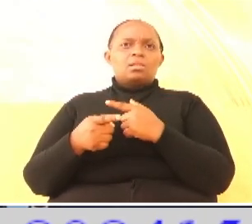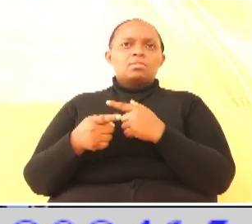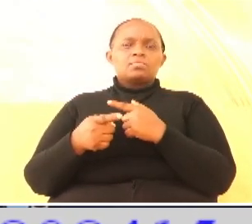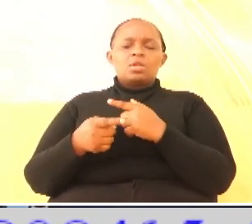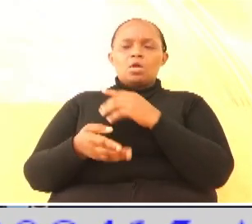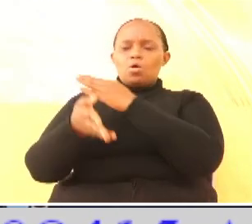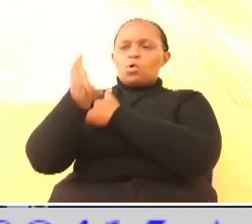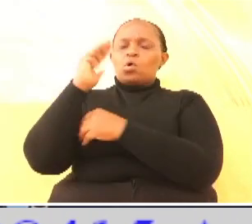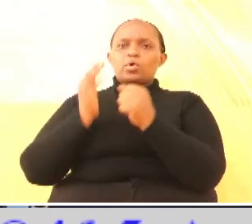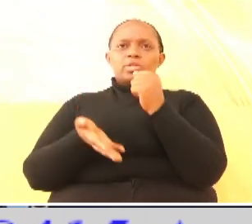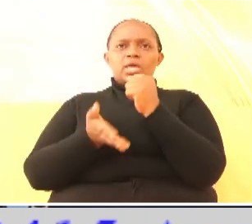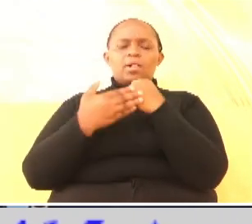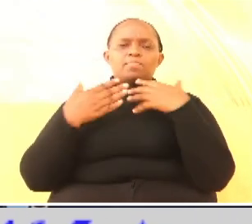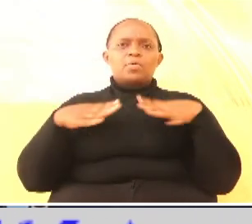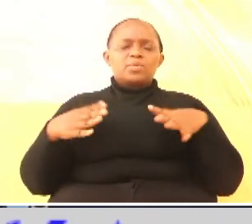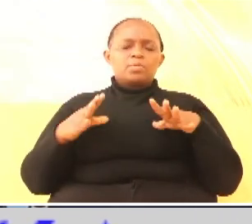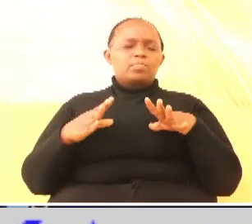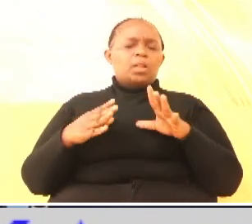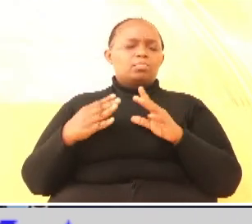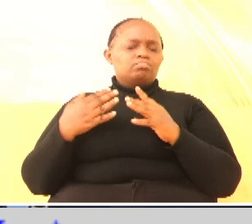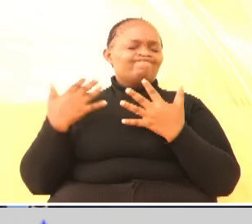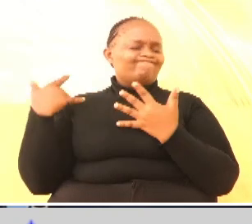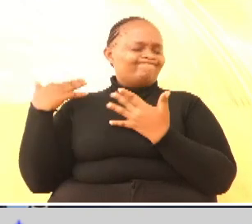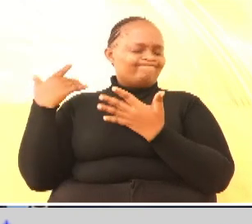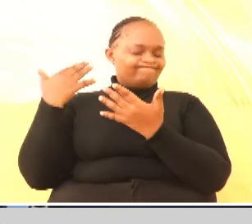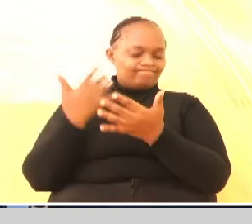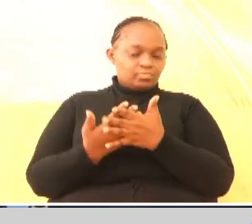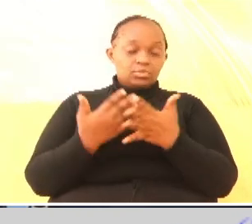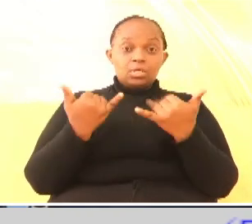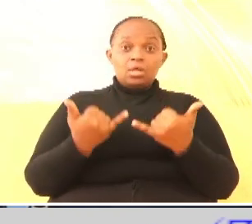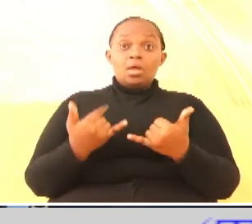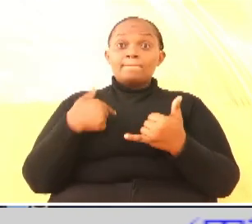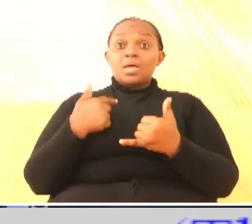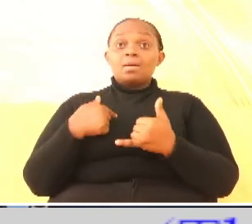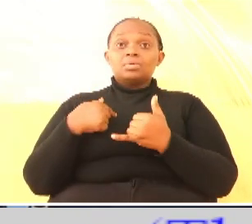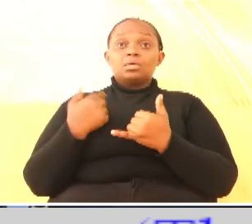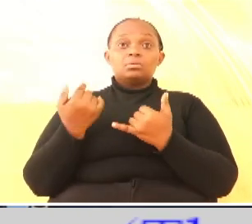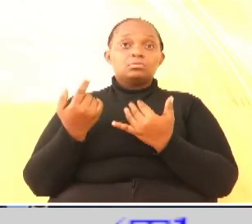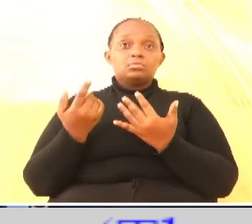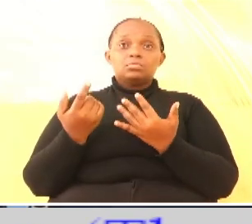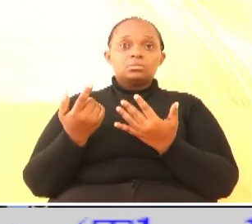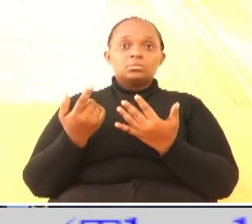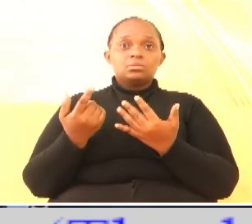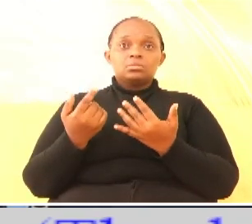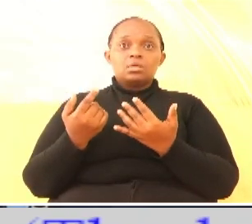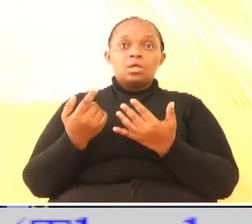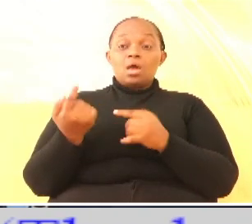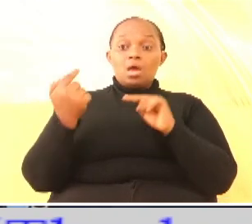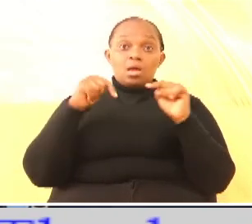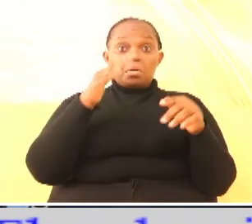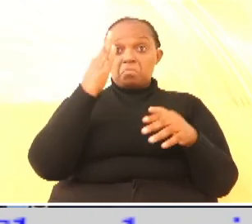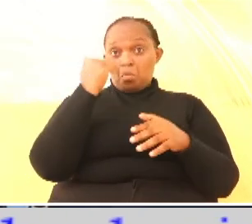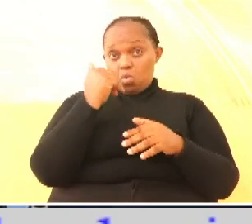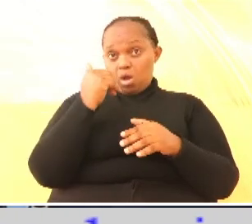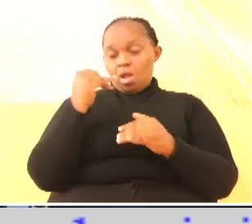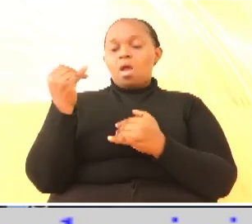kama pale nimefika au beyond. Niko hapa kwa mwaliko wa mchungaji wenu,